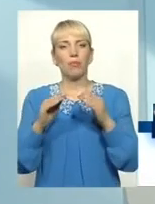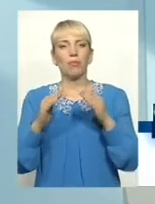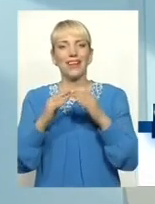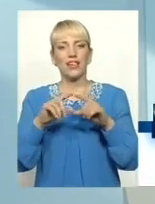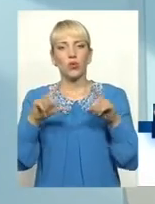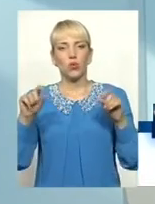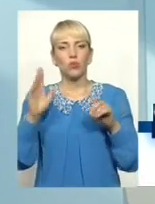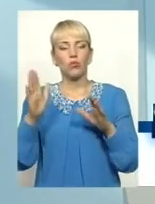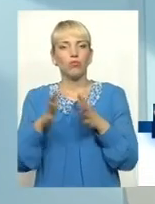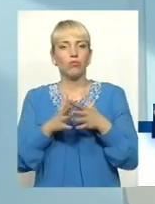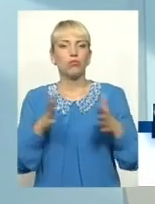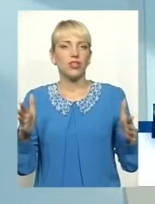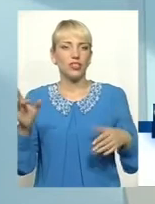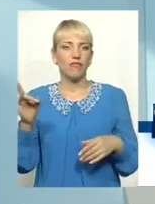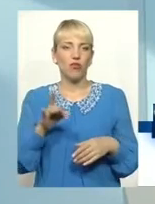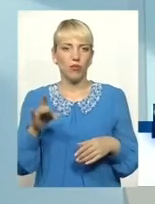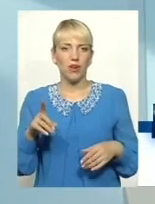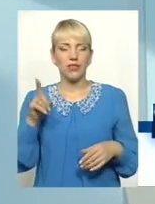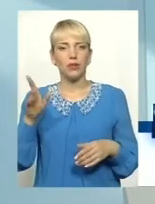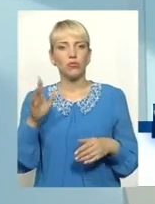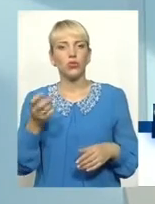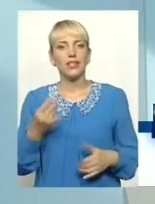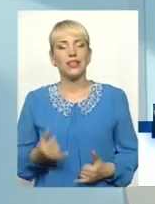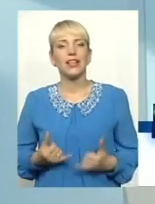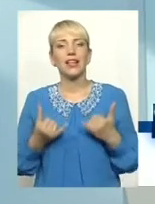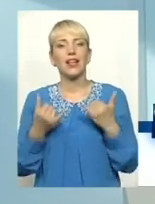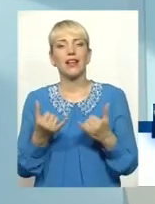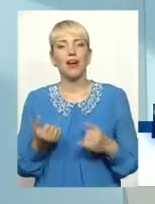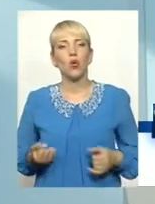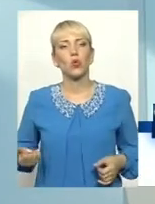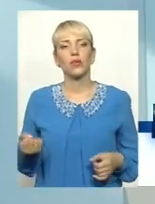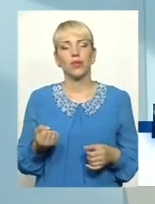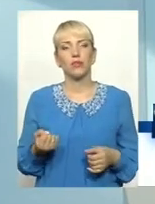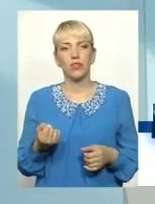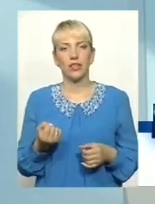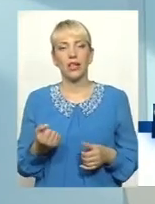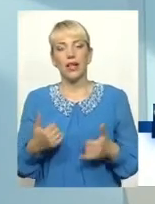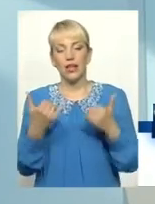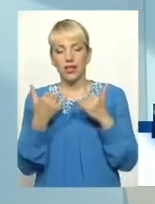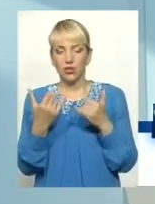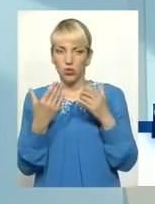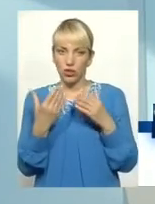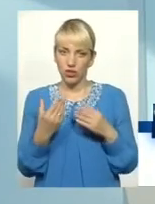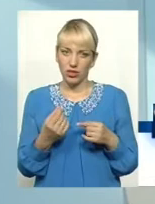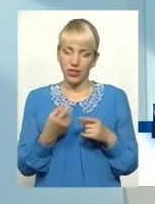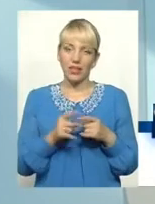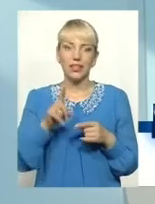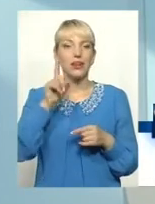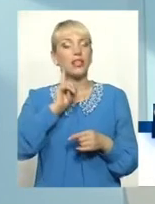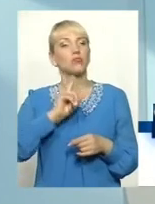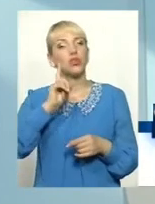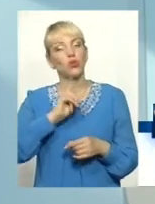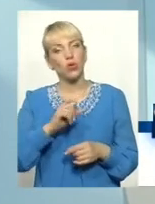буде притулок для утримання тварин. На сьогоднішній день той притулок, який ми маємо, це просто для тимчасового